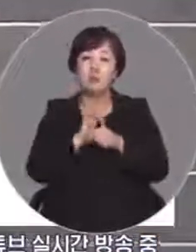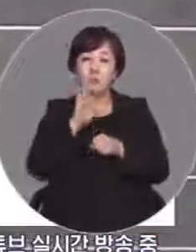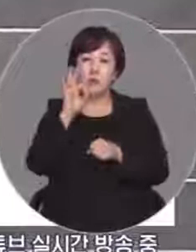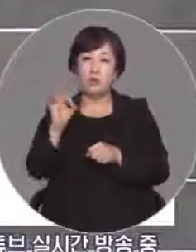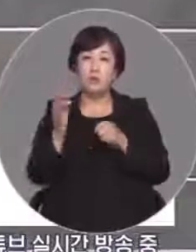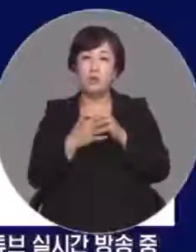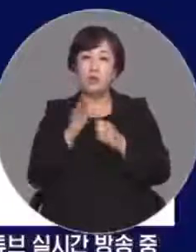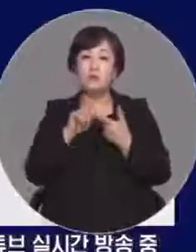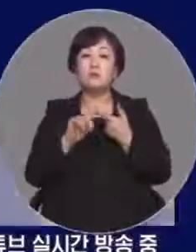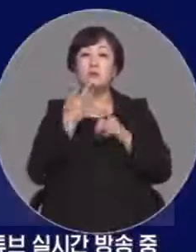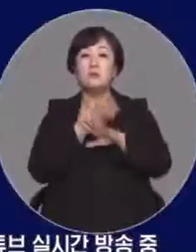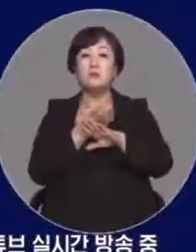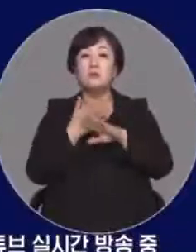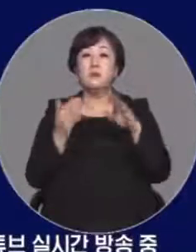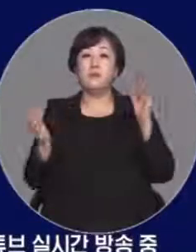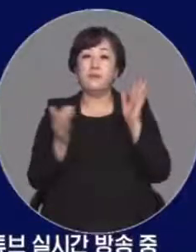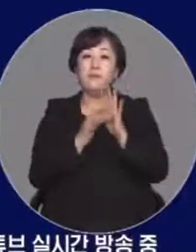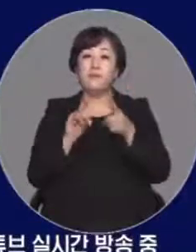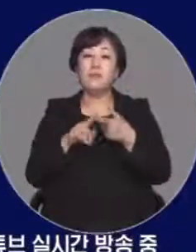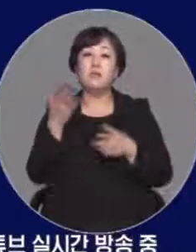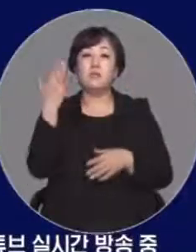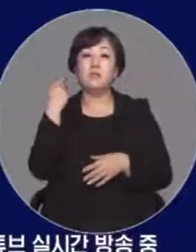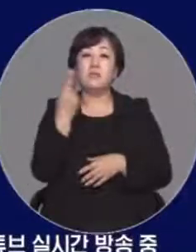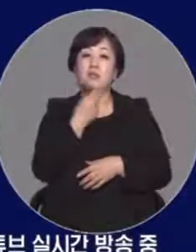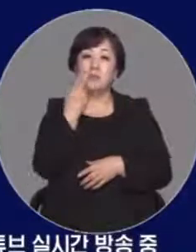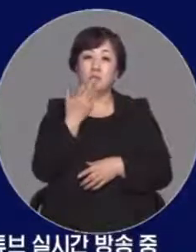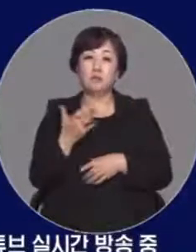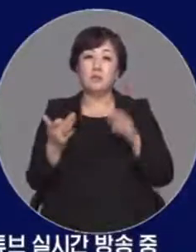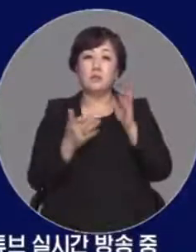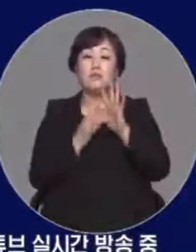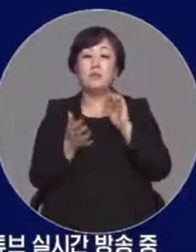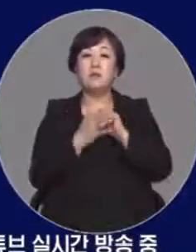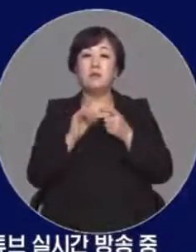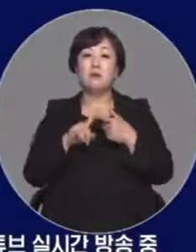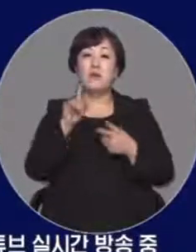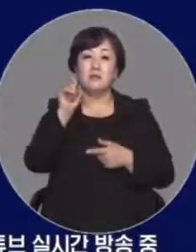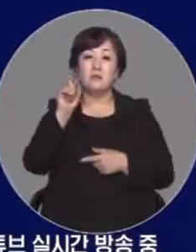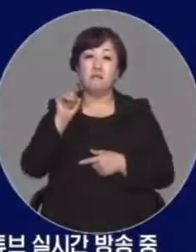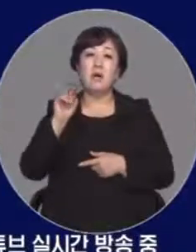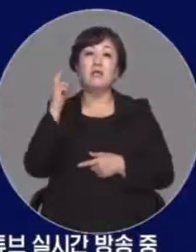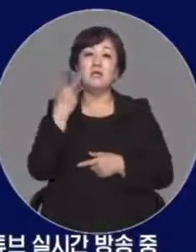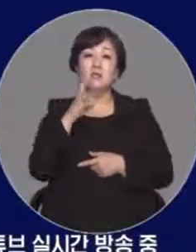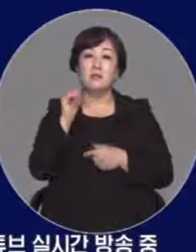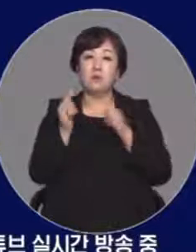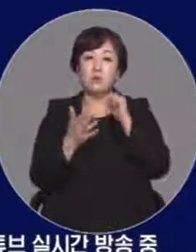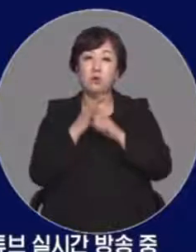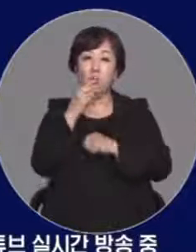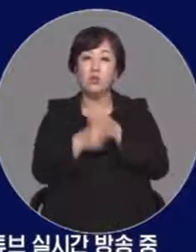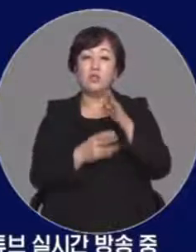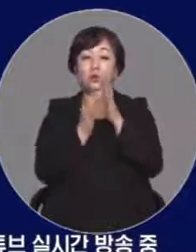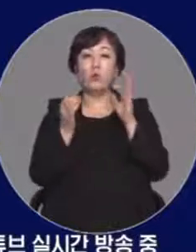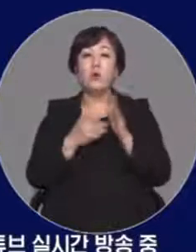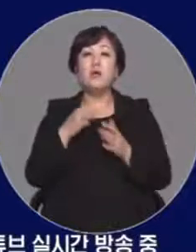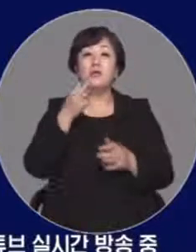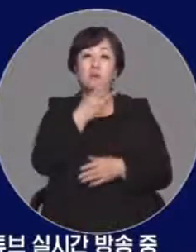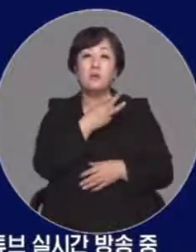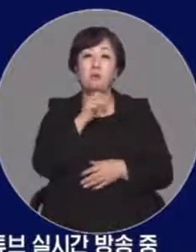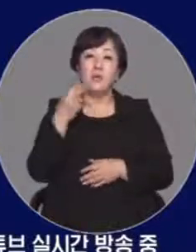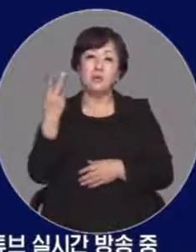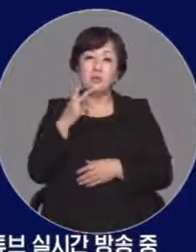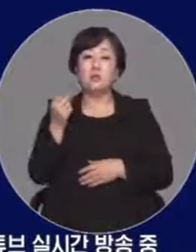이제 분양합니다. 지난 2017년 10만 2천여 마리였던 유기동물 수는 2년 만에 13만 7천여